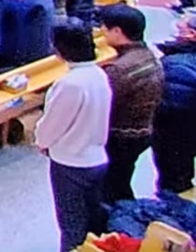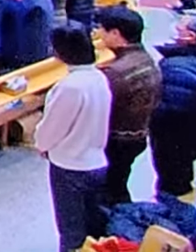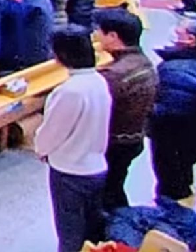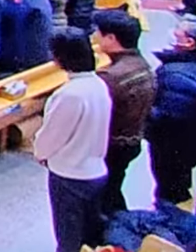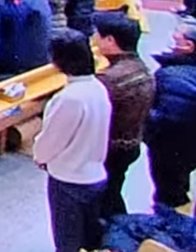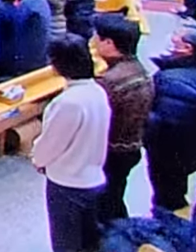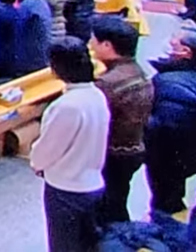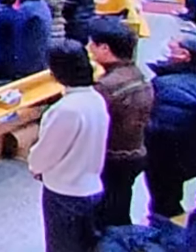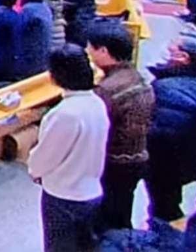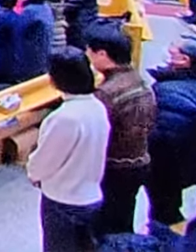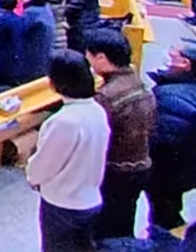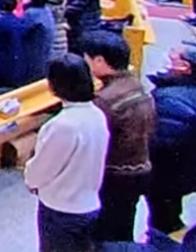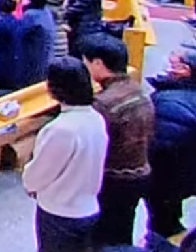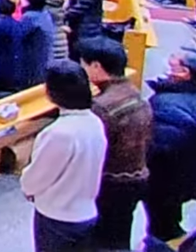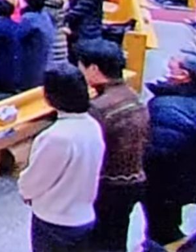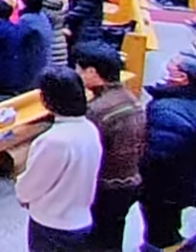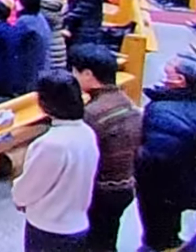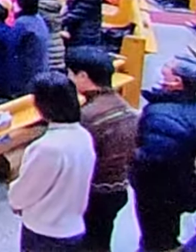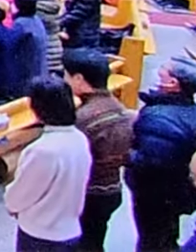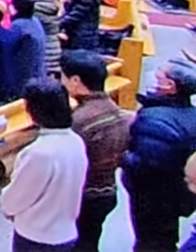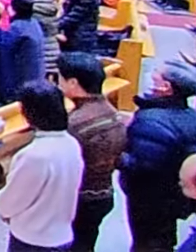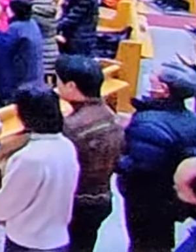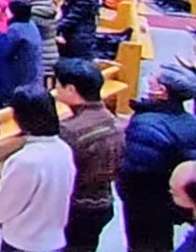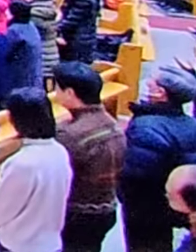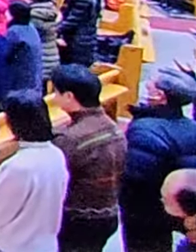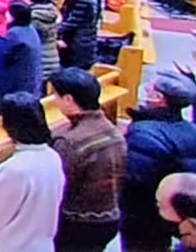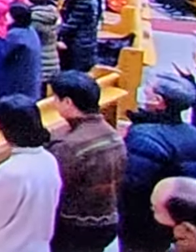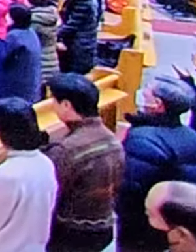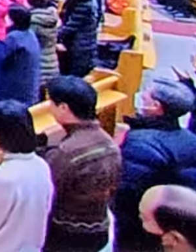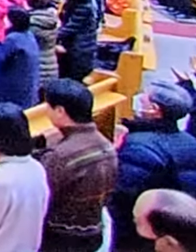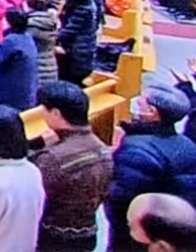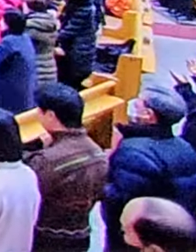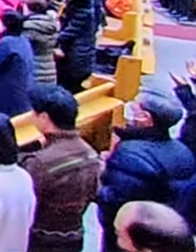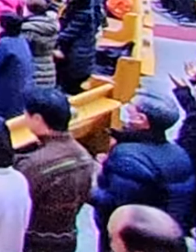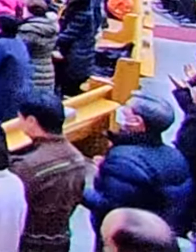주옵소서. 할렐루야 할렐루야 할렐루야 할렐루야 할렐루야 할렐루야.